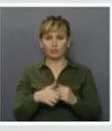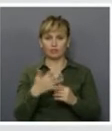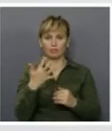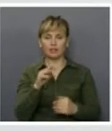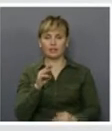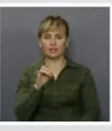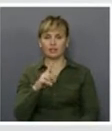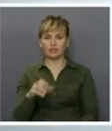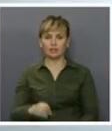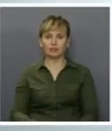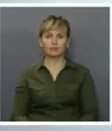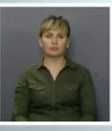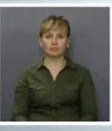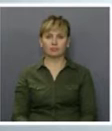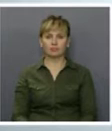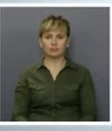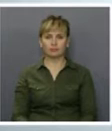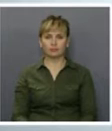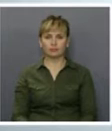5 тенге.